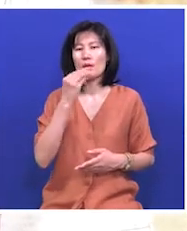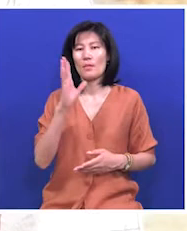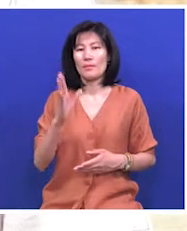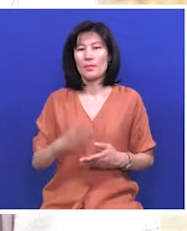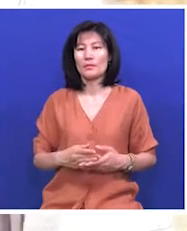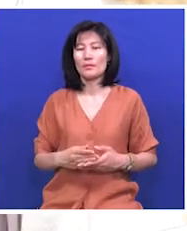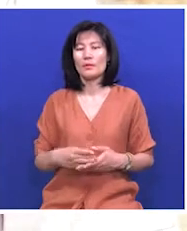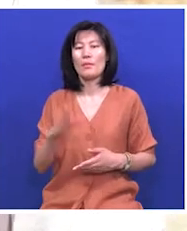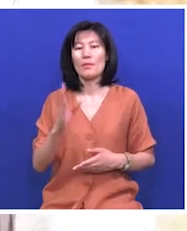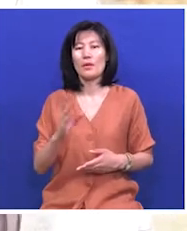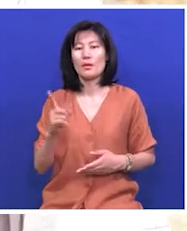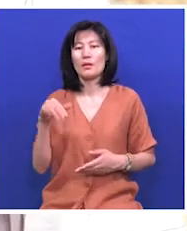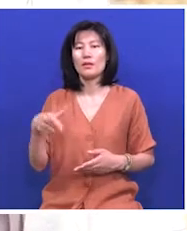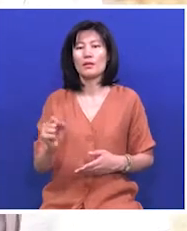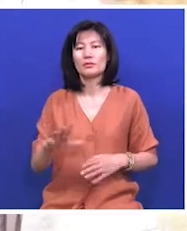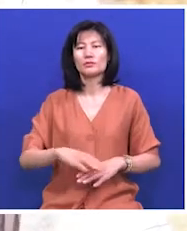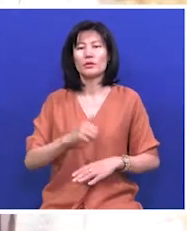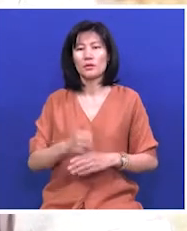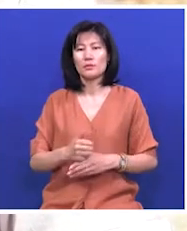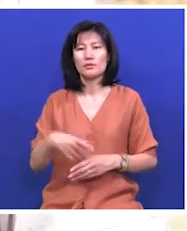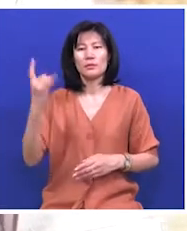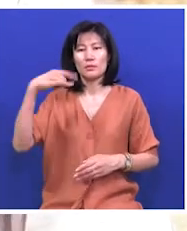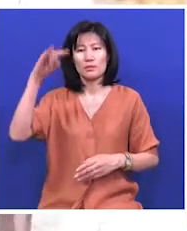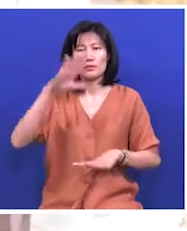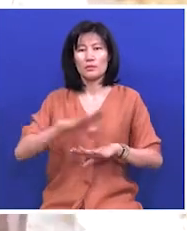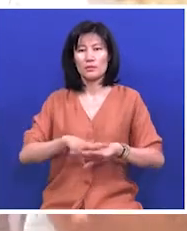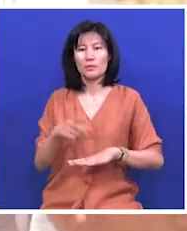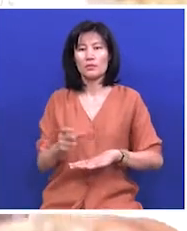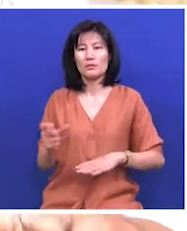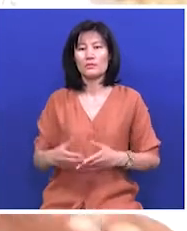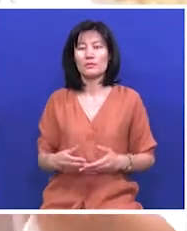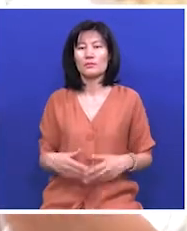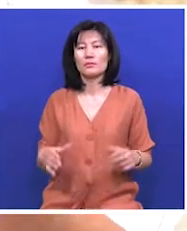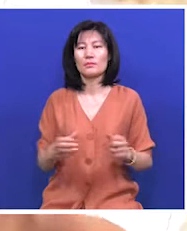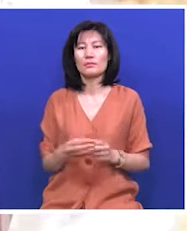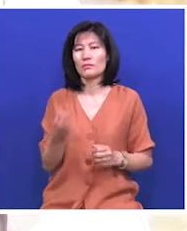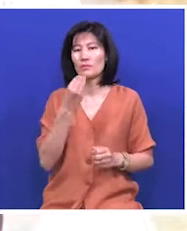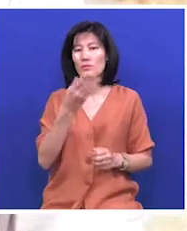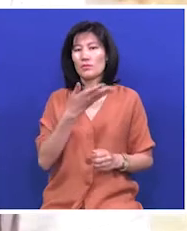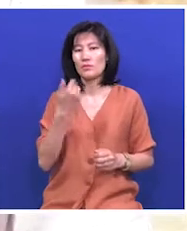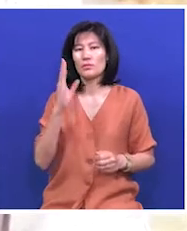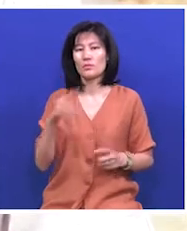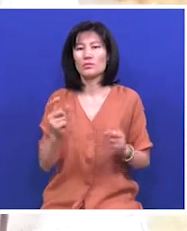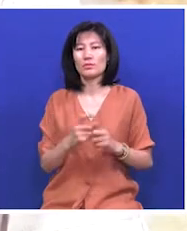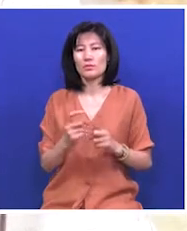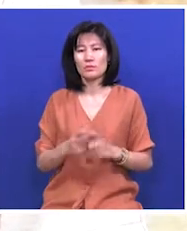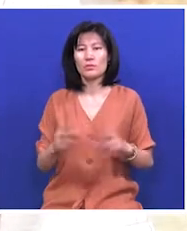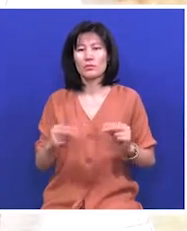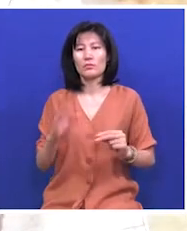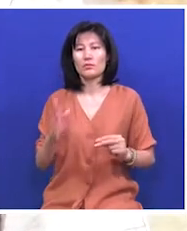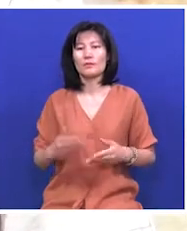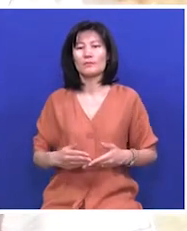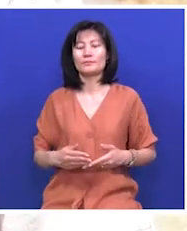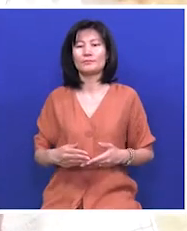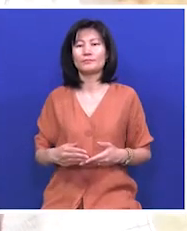Барымыз жетеді қазір, продукты жағы жақсы. Қазақстан халқы мен жүрсен аш қамайсан деген сөз шықты